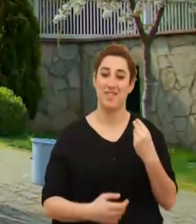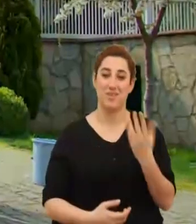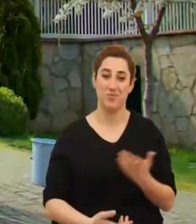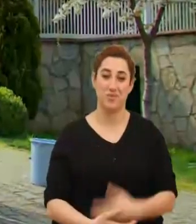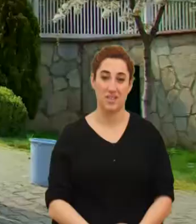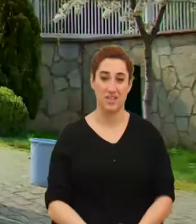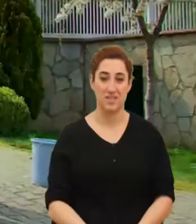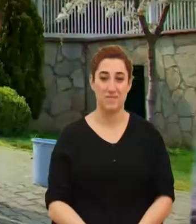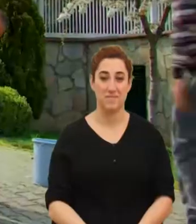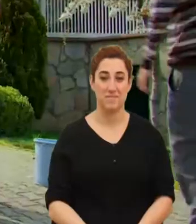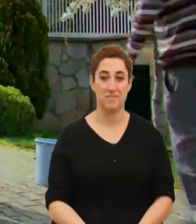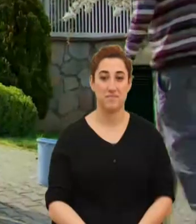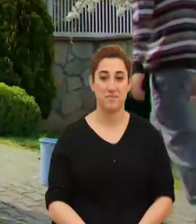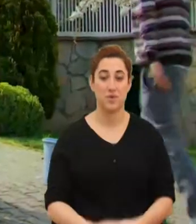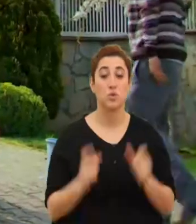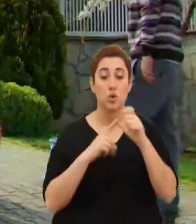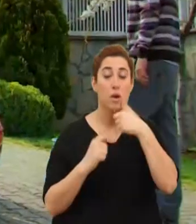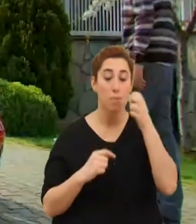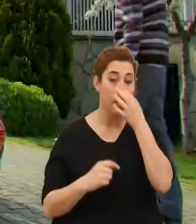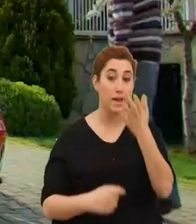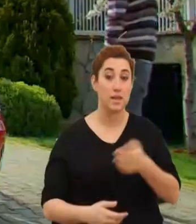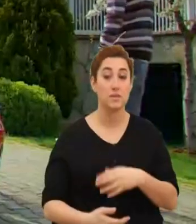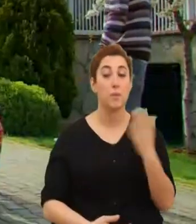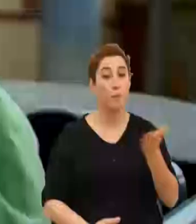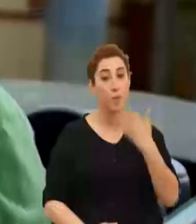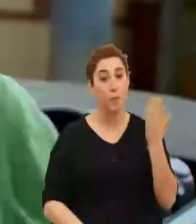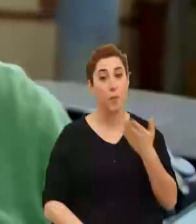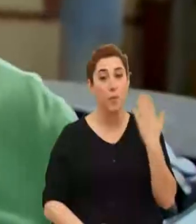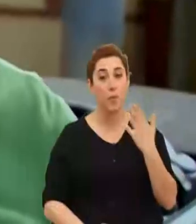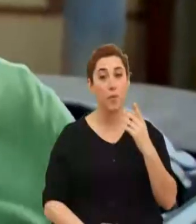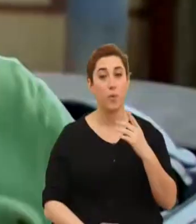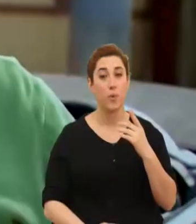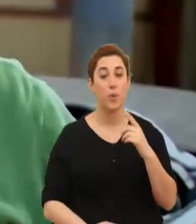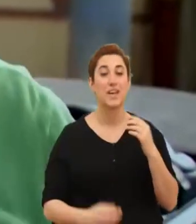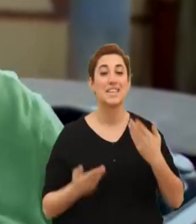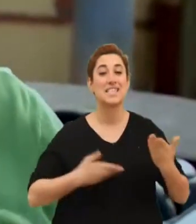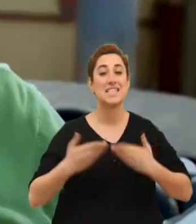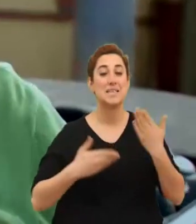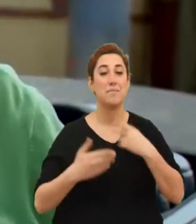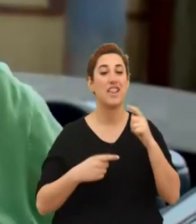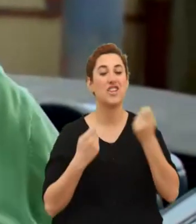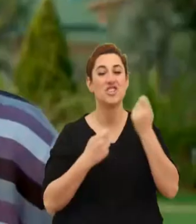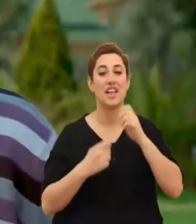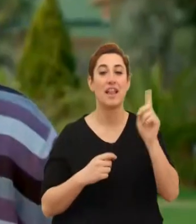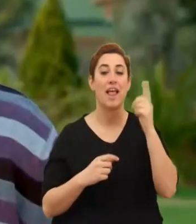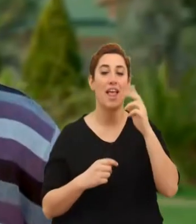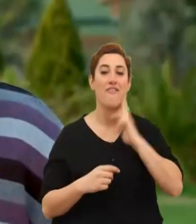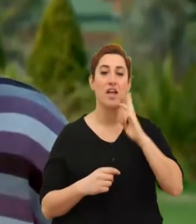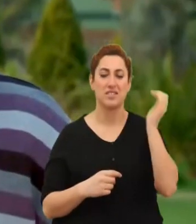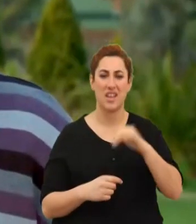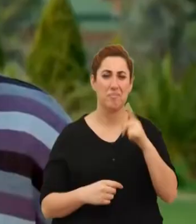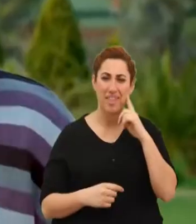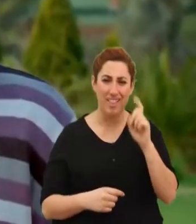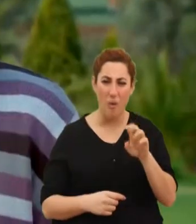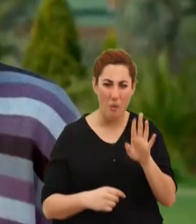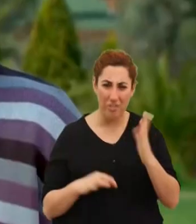gezir, gezir. Şükrü abi kolay gelsin. Vay, hizmet sektörünün efendisi gelmiş ya. Hizmet sektörünün